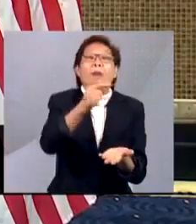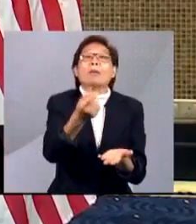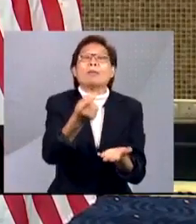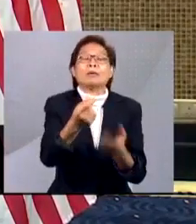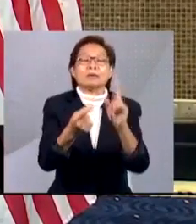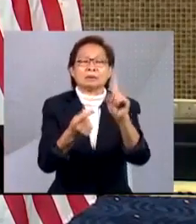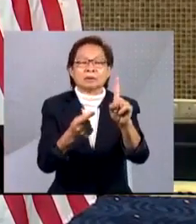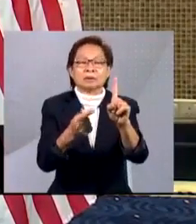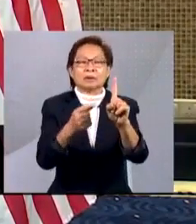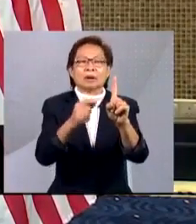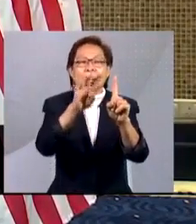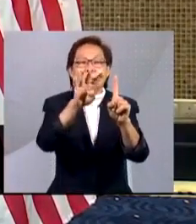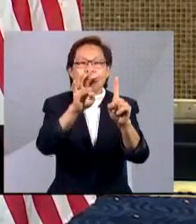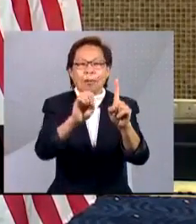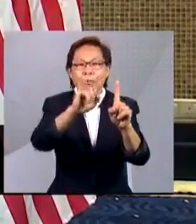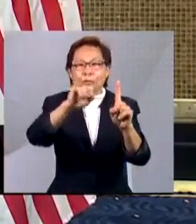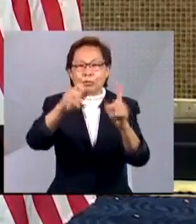sebanyak